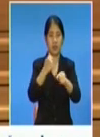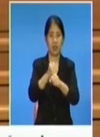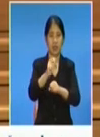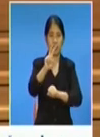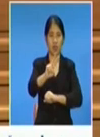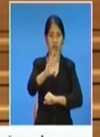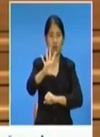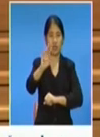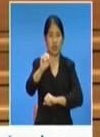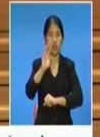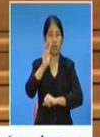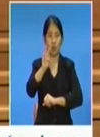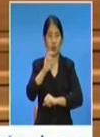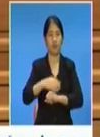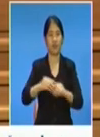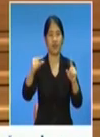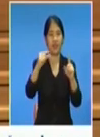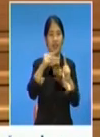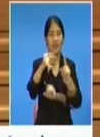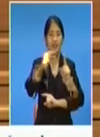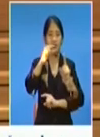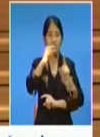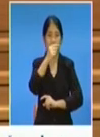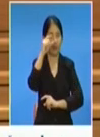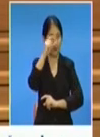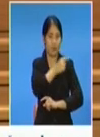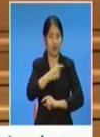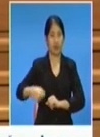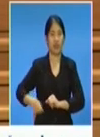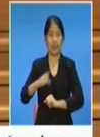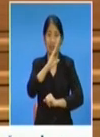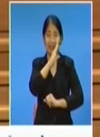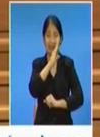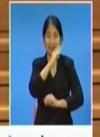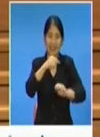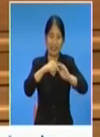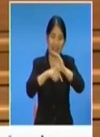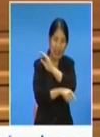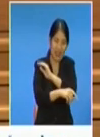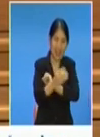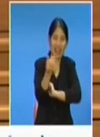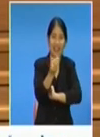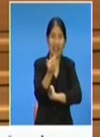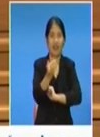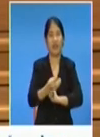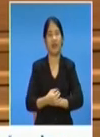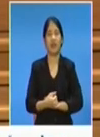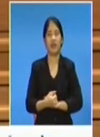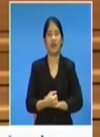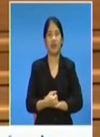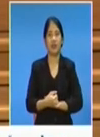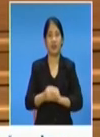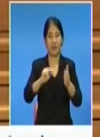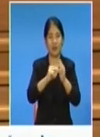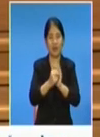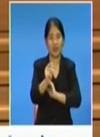2546ความตอนหนึ่งครับถ้าทุจริตแม้แต่นิดเดียวก็ขอ